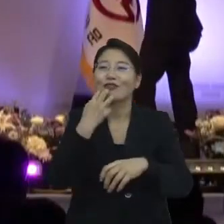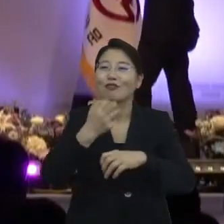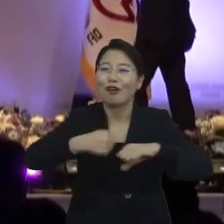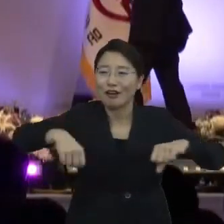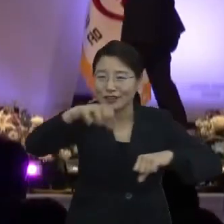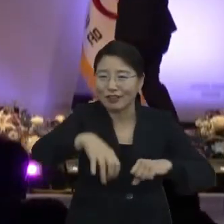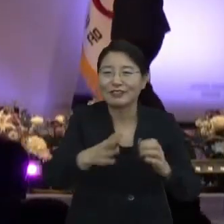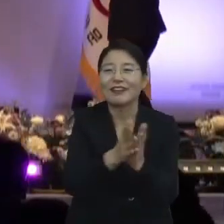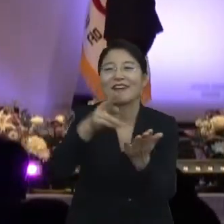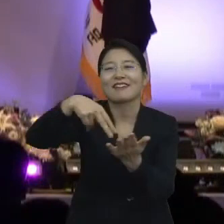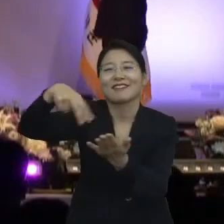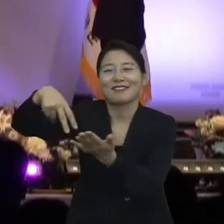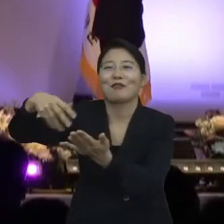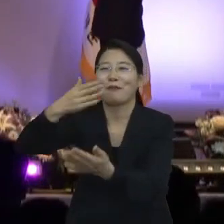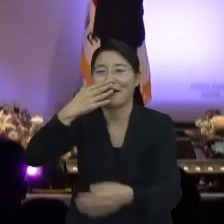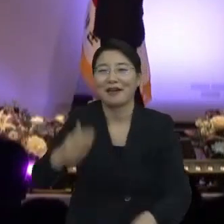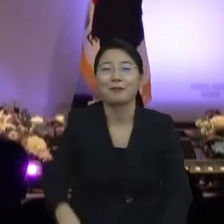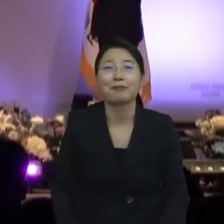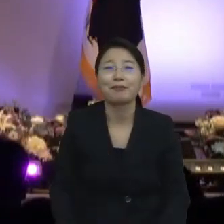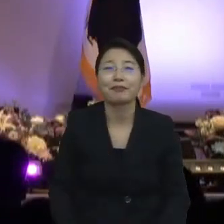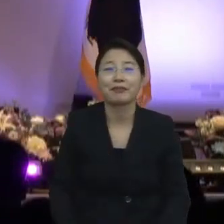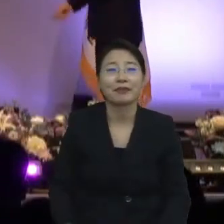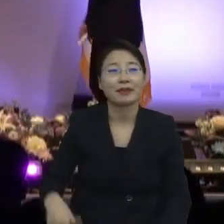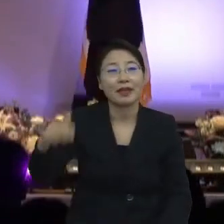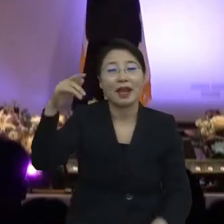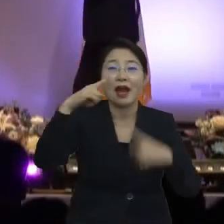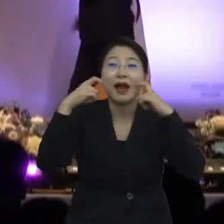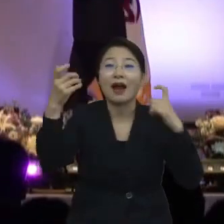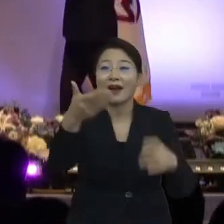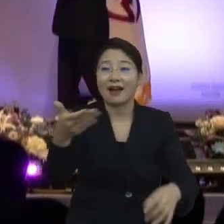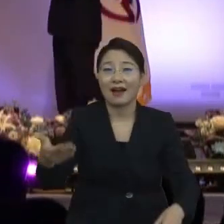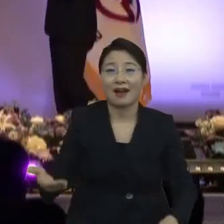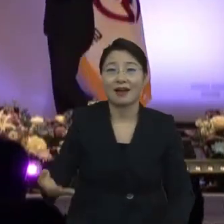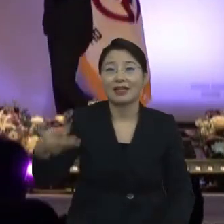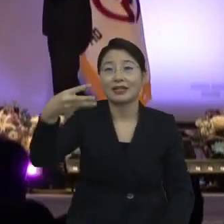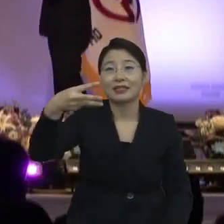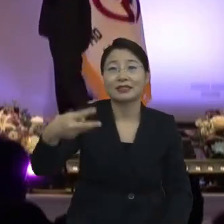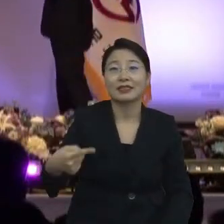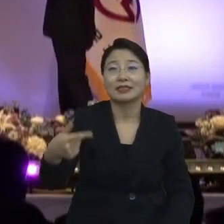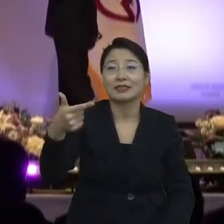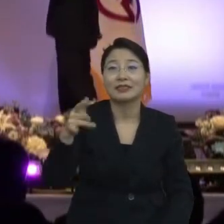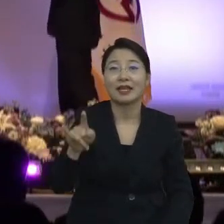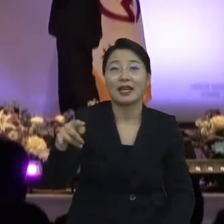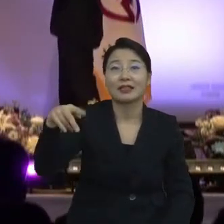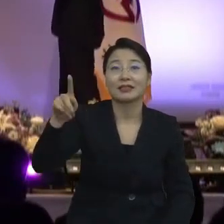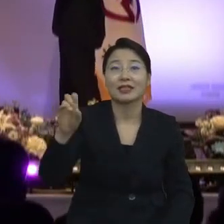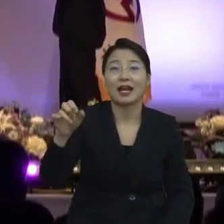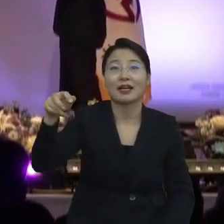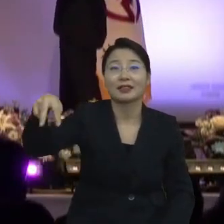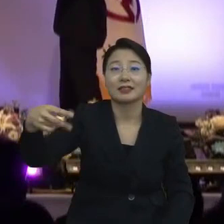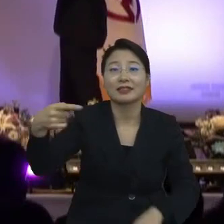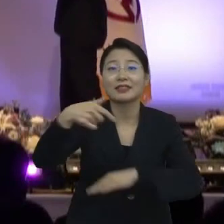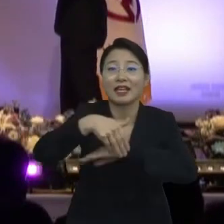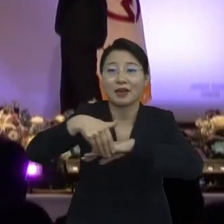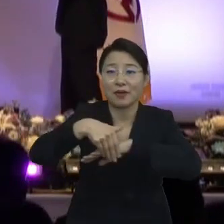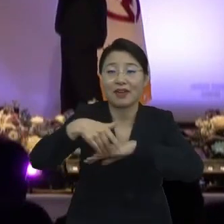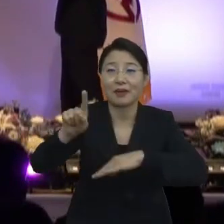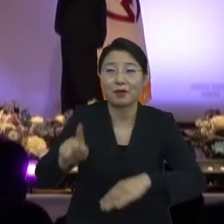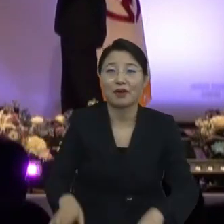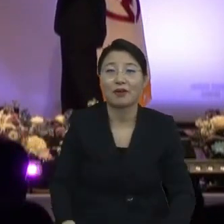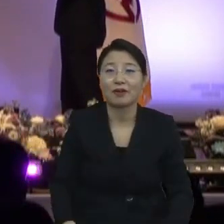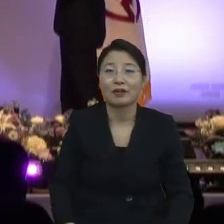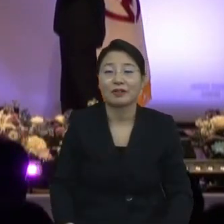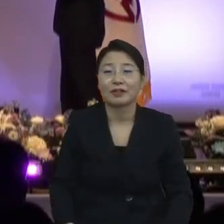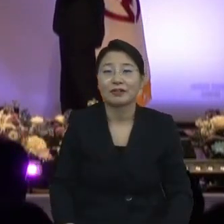한강 레상스는 잘 아실 거예요. 이게 이제 상암동에 들어서는 트윈 링인데 이제 이런 그